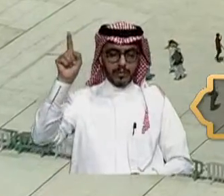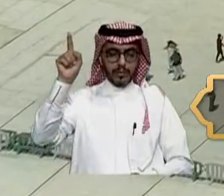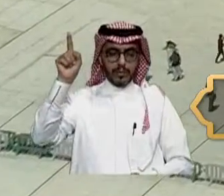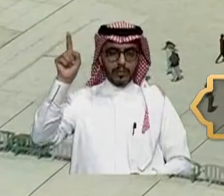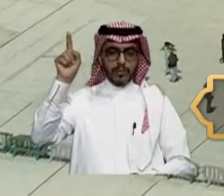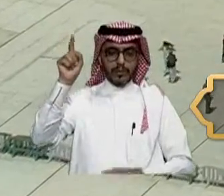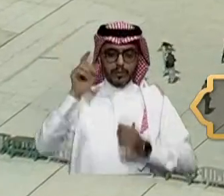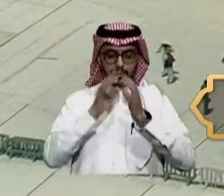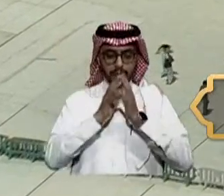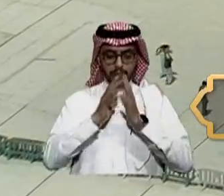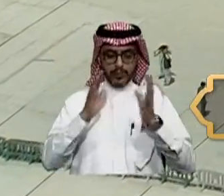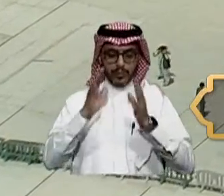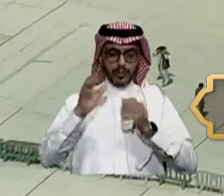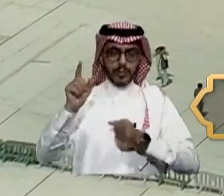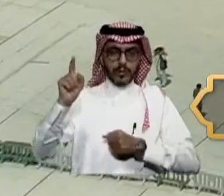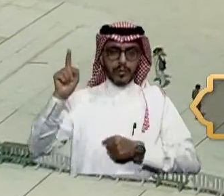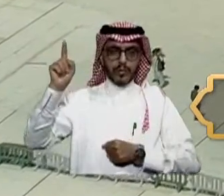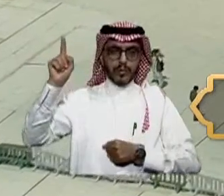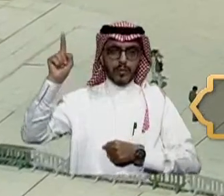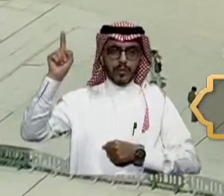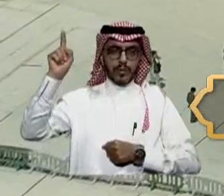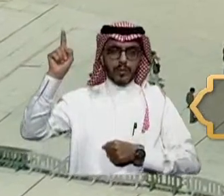الله اكبر